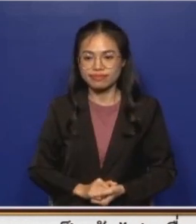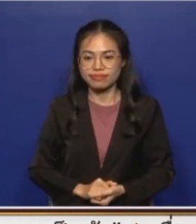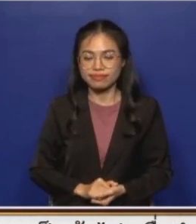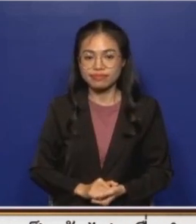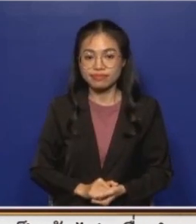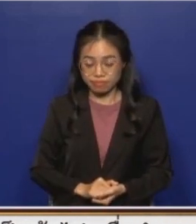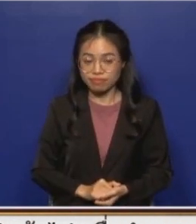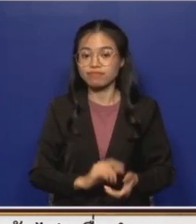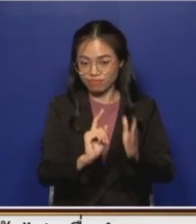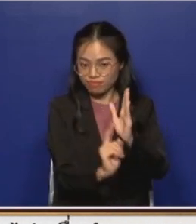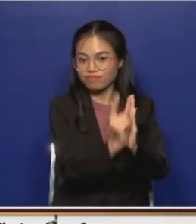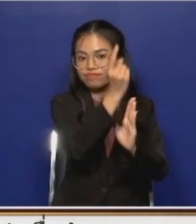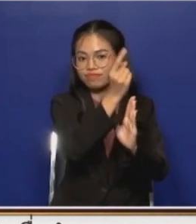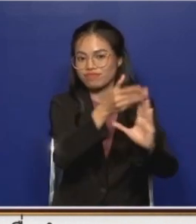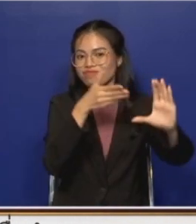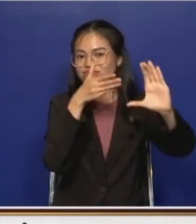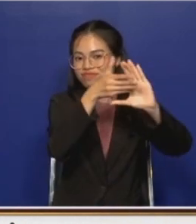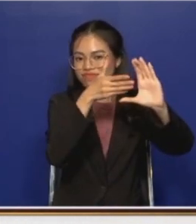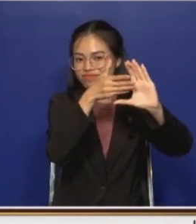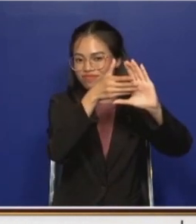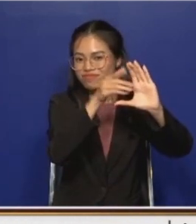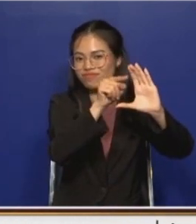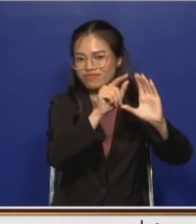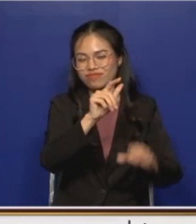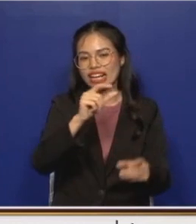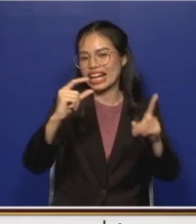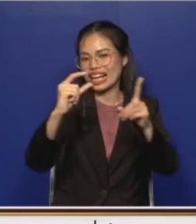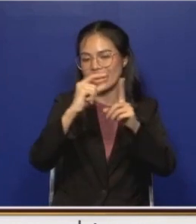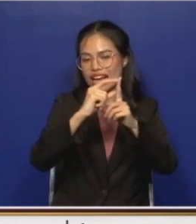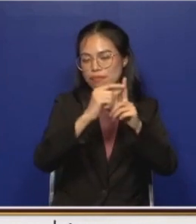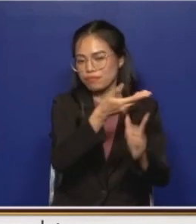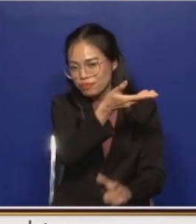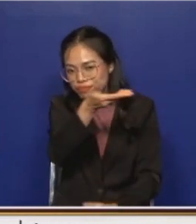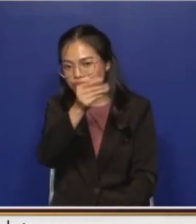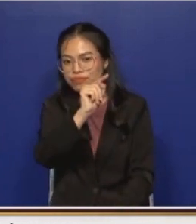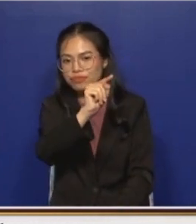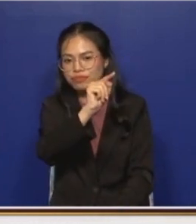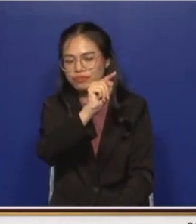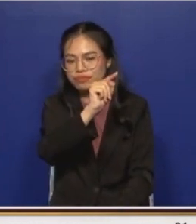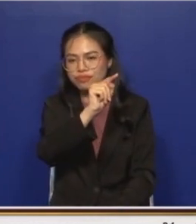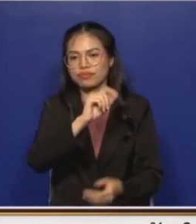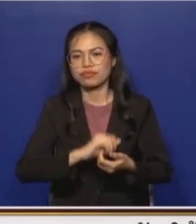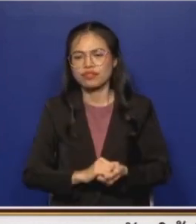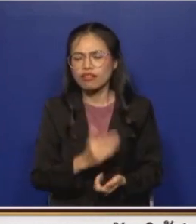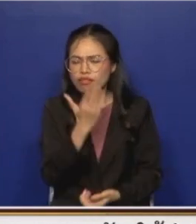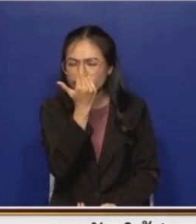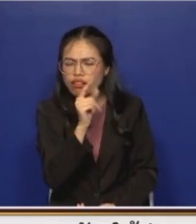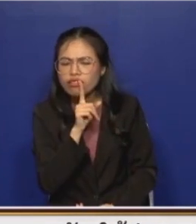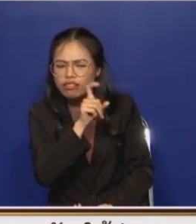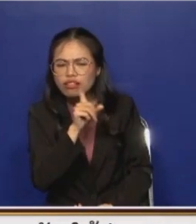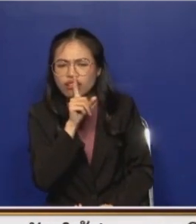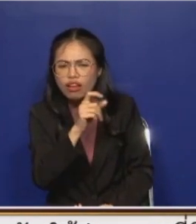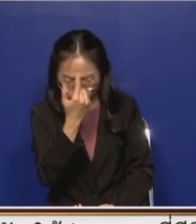สไลด์อันแรกเนี่ยนะครับผมใช้คำว่าการอภิปรายไม่ไว้วางใจหลายคนถามบอกว่าอ้าว